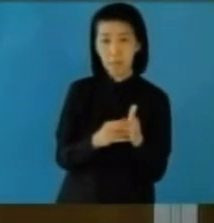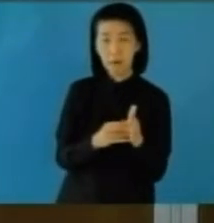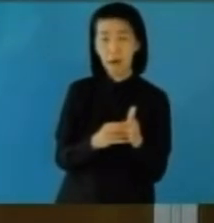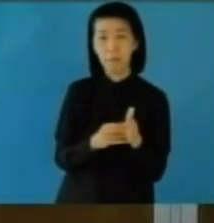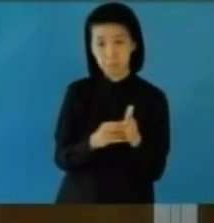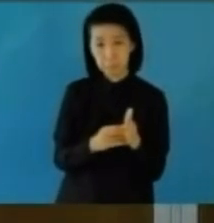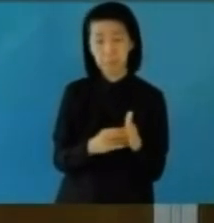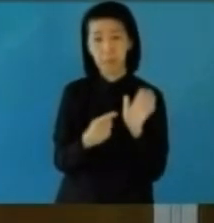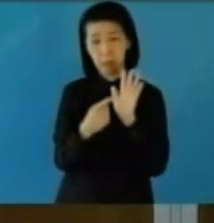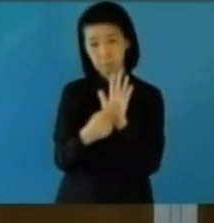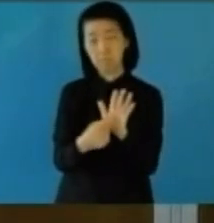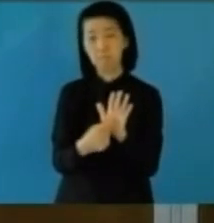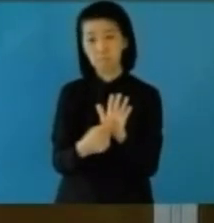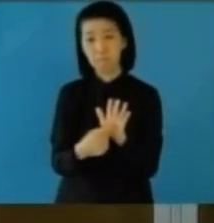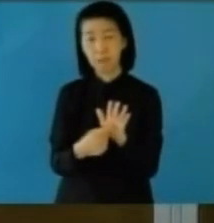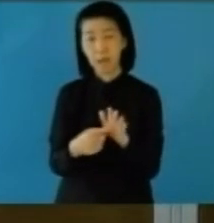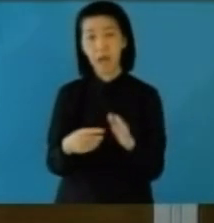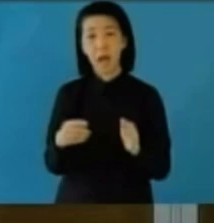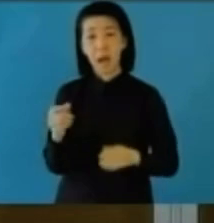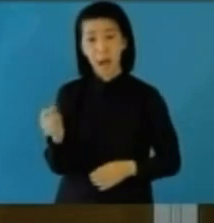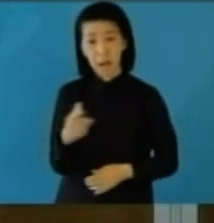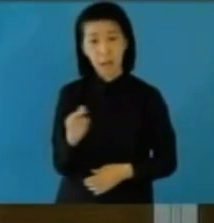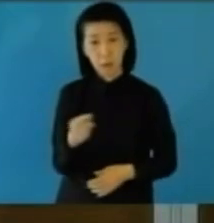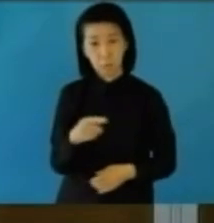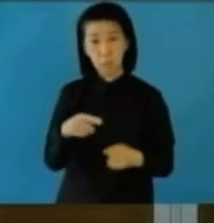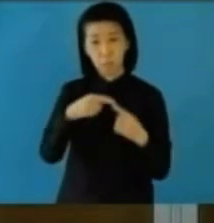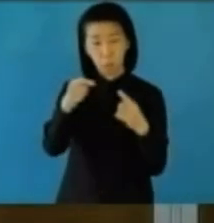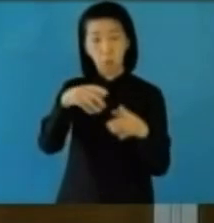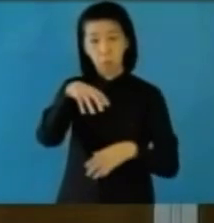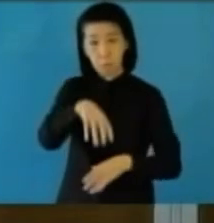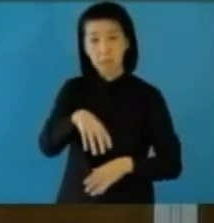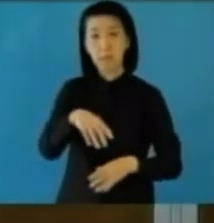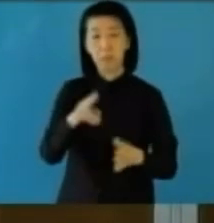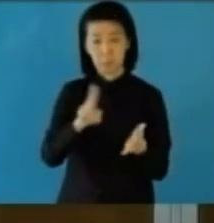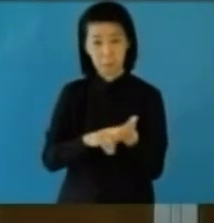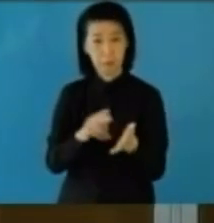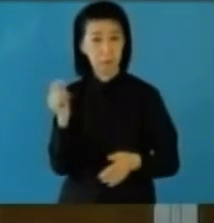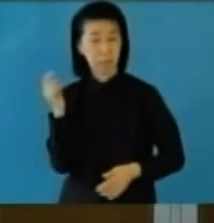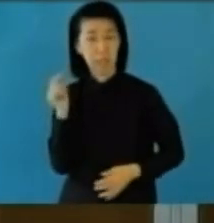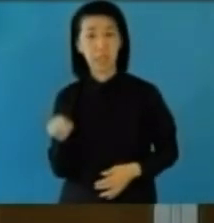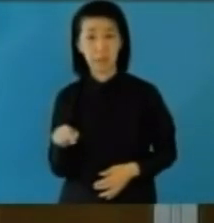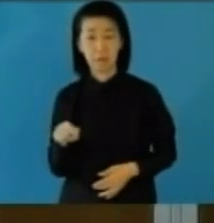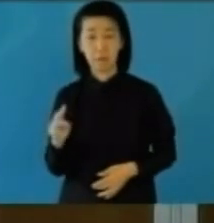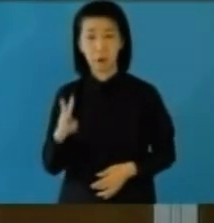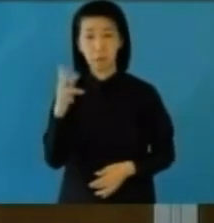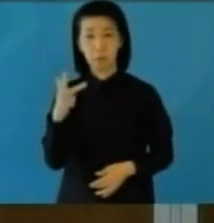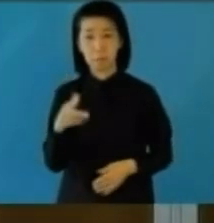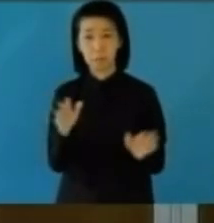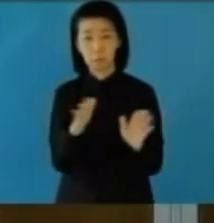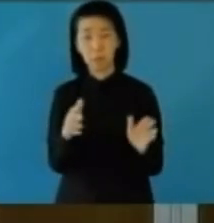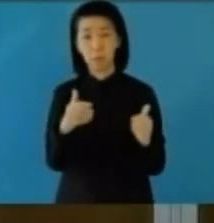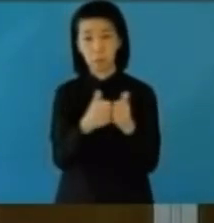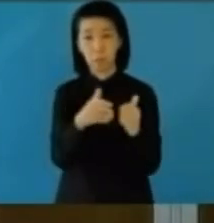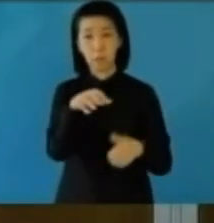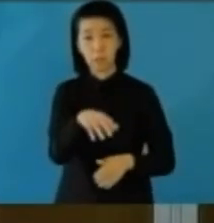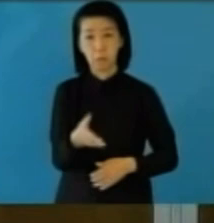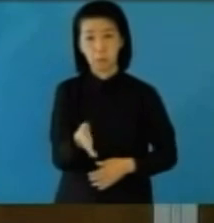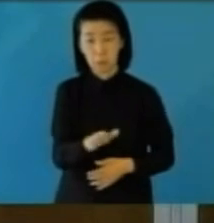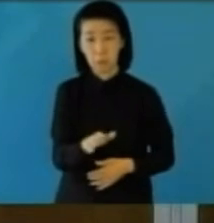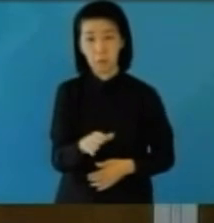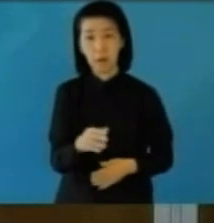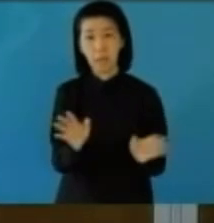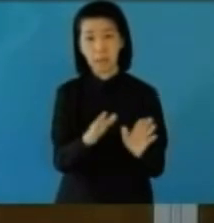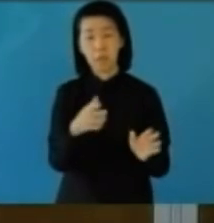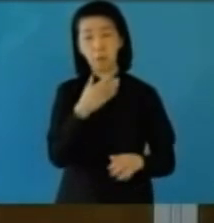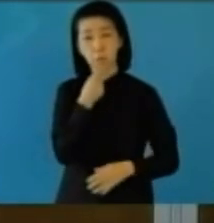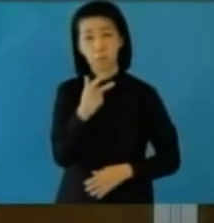早い時期に候補地を決定する予定とお聞きをいたしております。県としましては、鹿児島市による児童相談所の設置は、児童福祉の充実等の